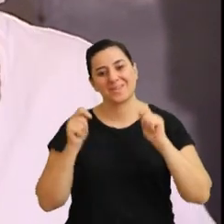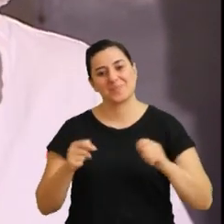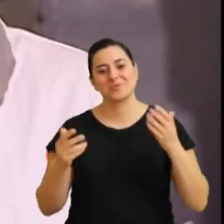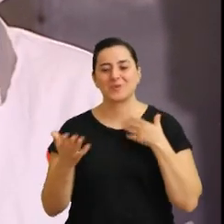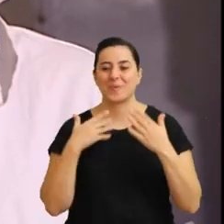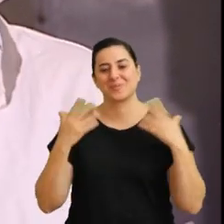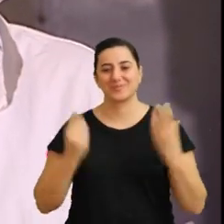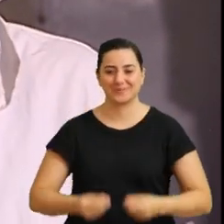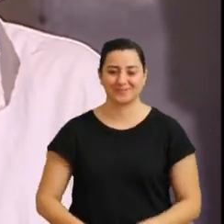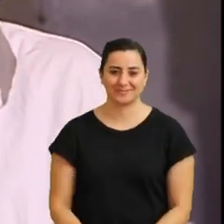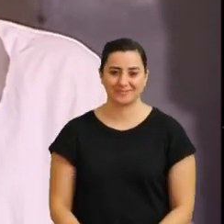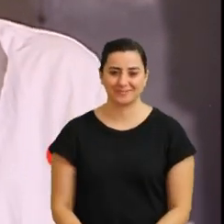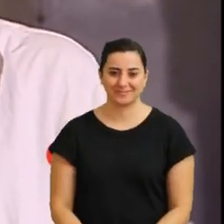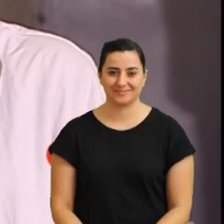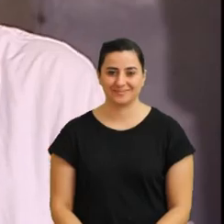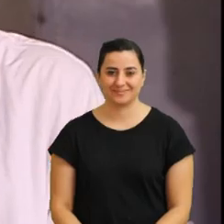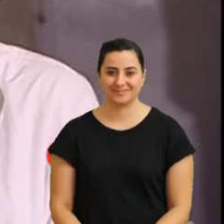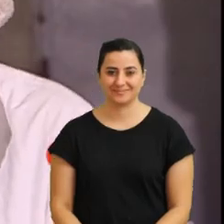baştan.